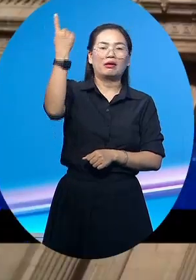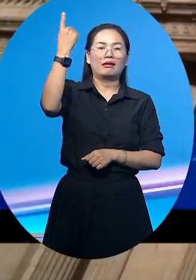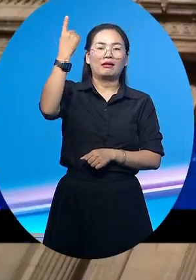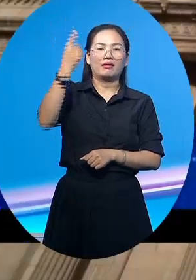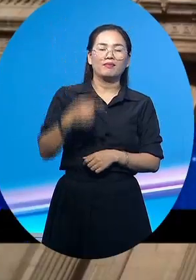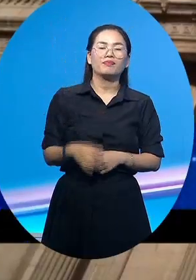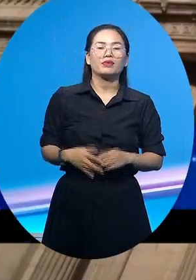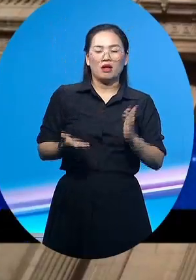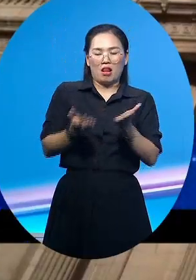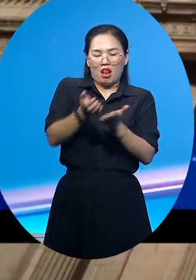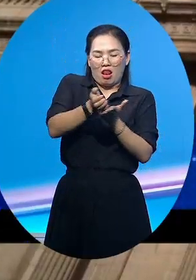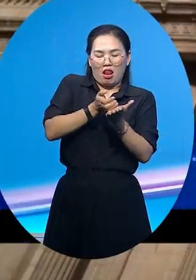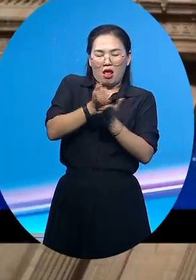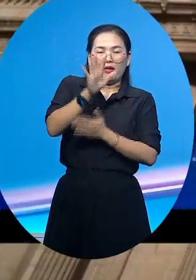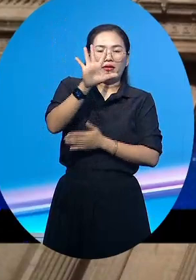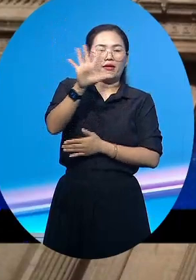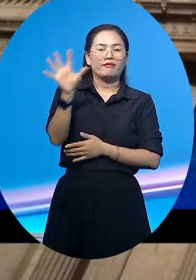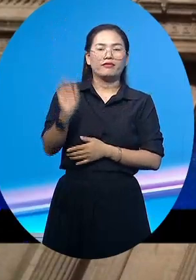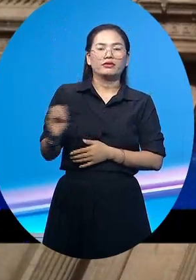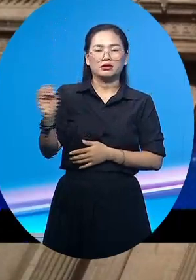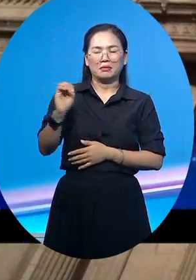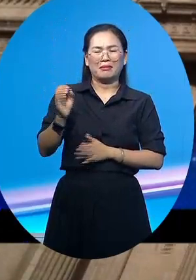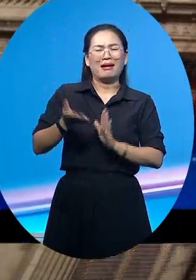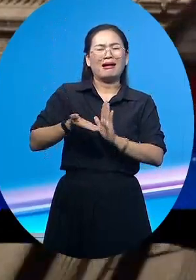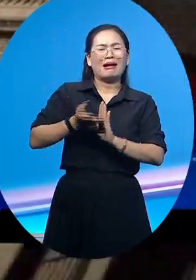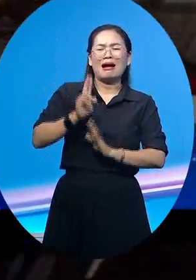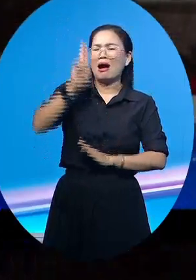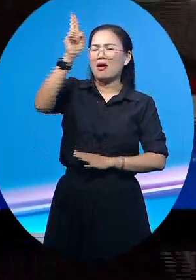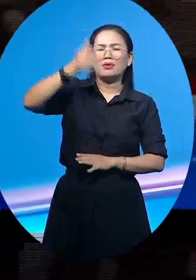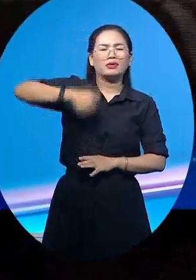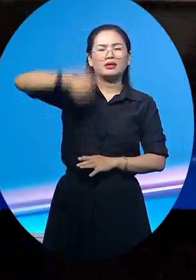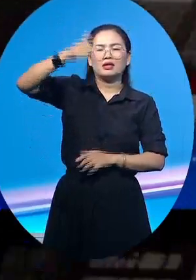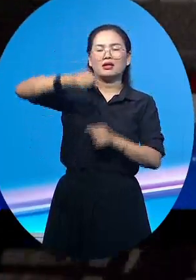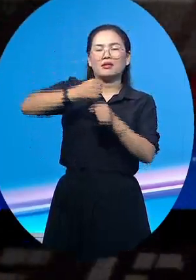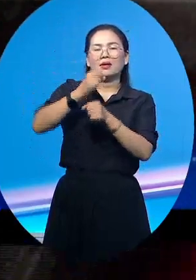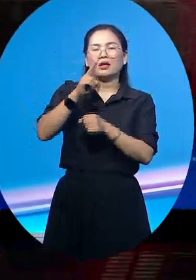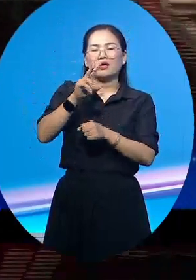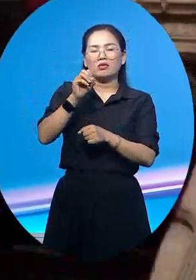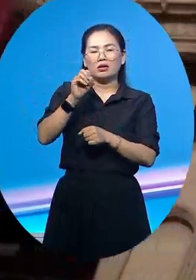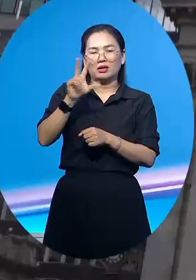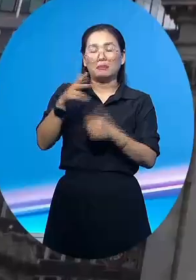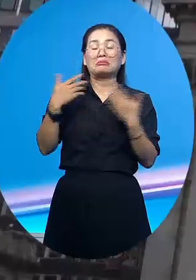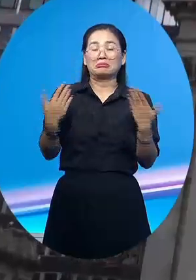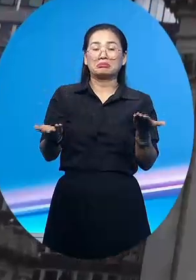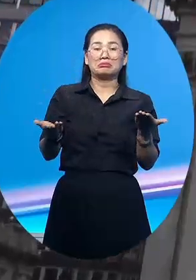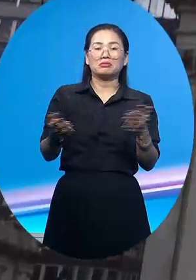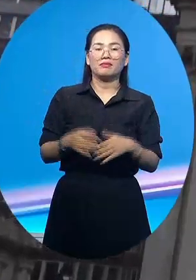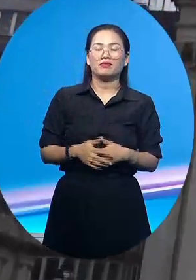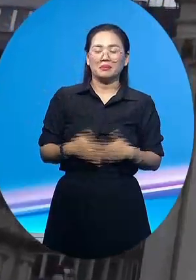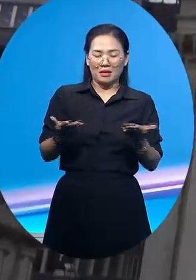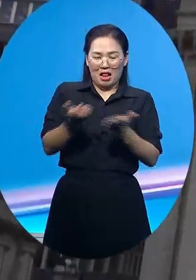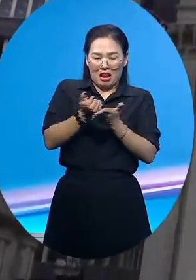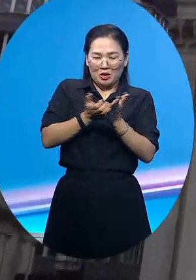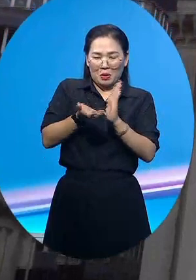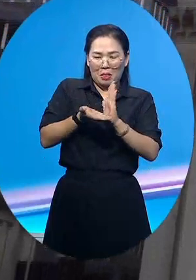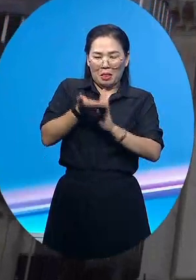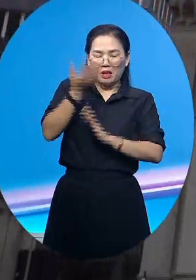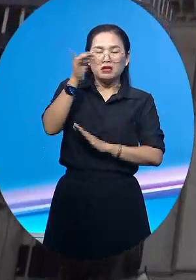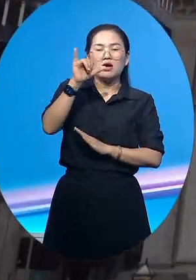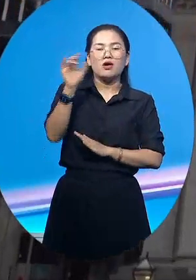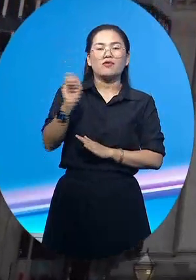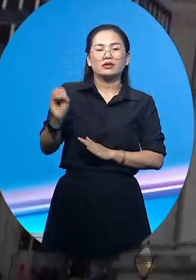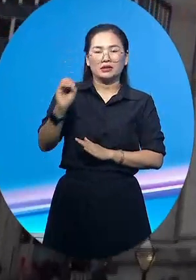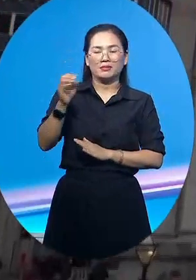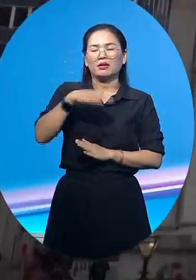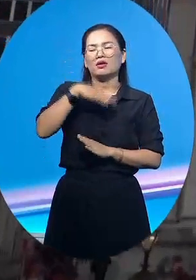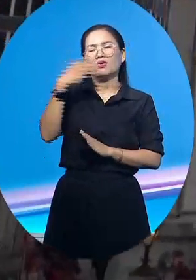lãi suất cơ bản tay anh đã đạt 5% mức cao nhất kể từ năm 2008 một số ý kiến cho rằng Lãi suất tại anh sẽ chạm mức 6%